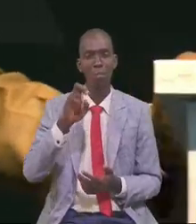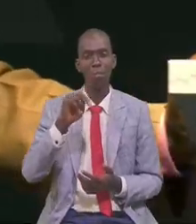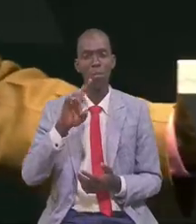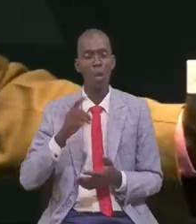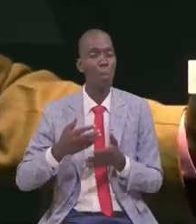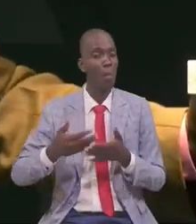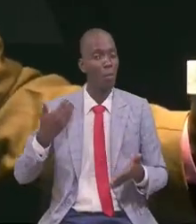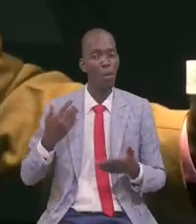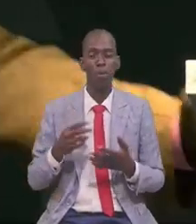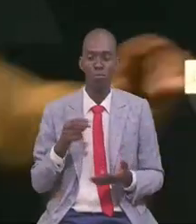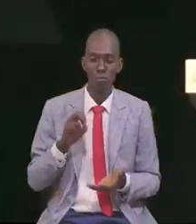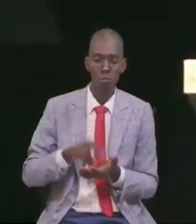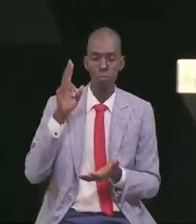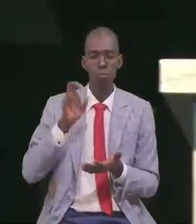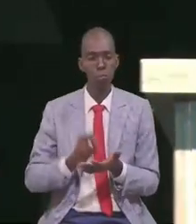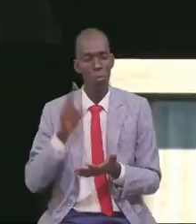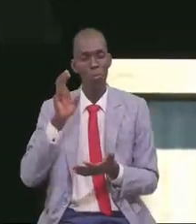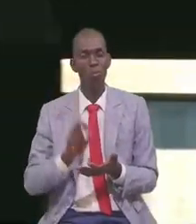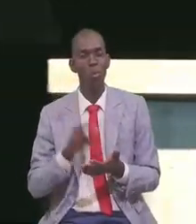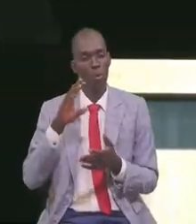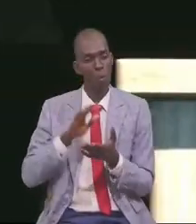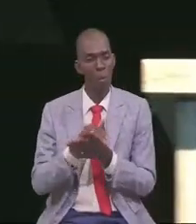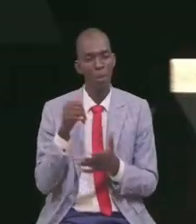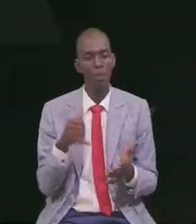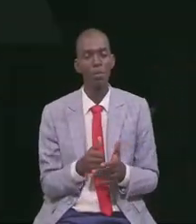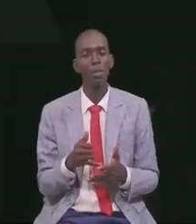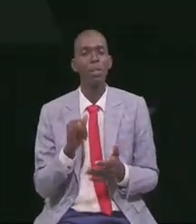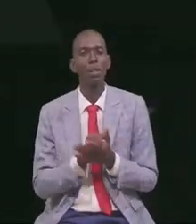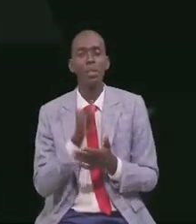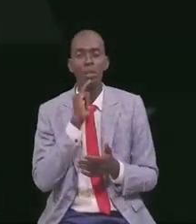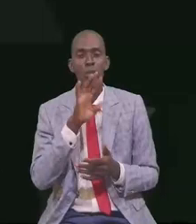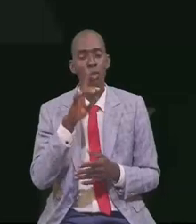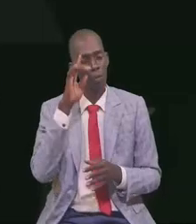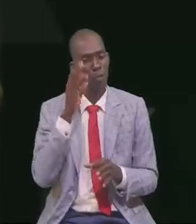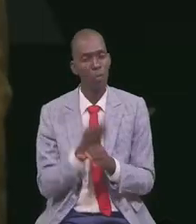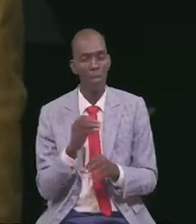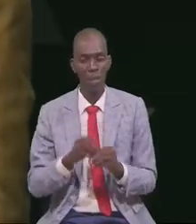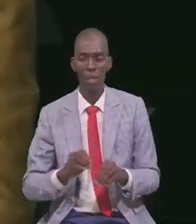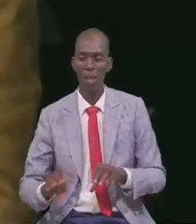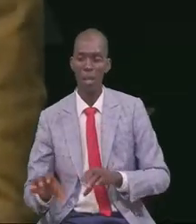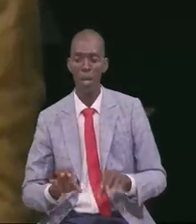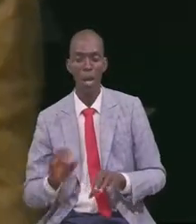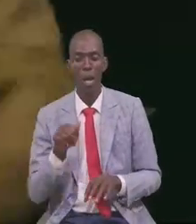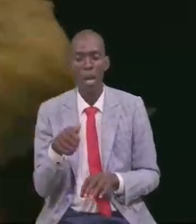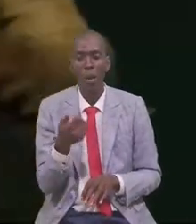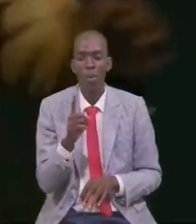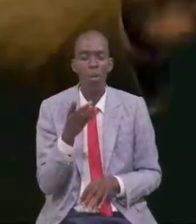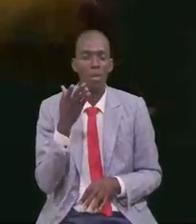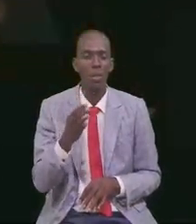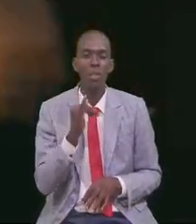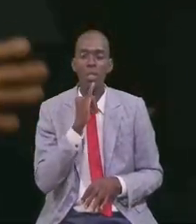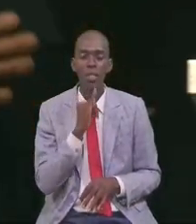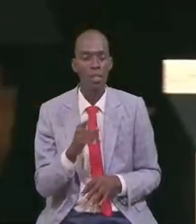C'est ta foi en action. Et partout, il y a la foi. À tout moment, partout,